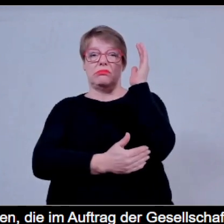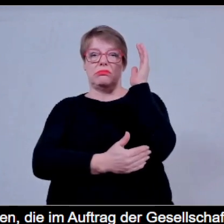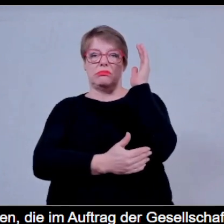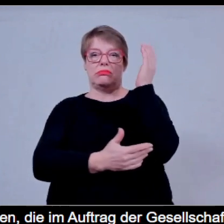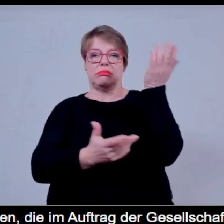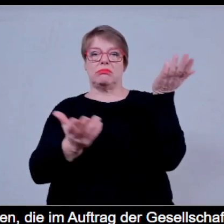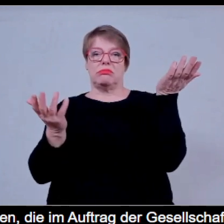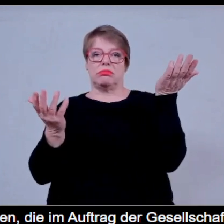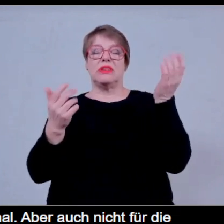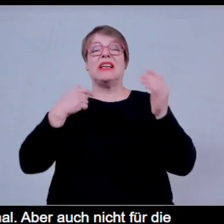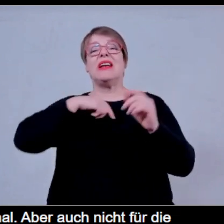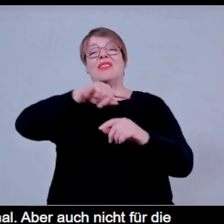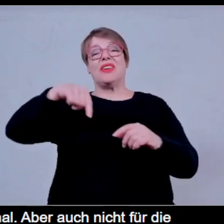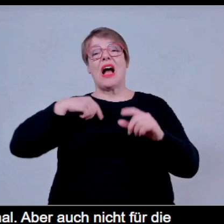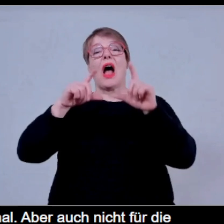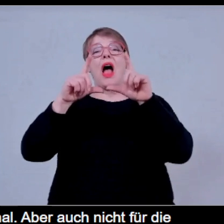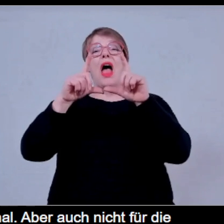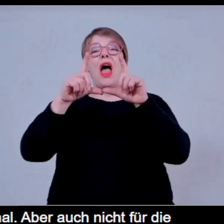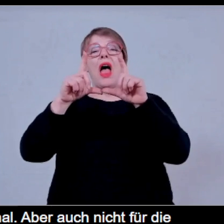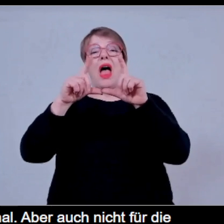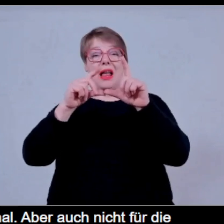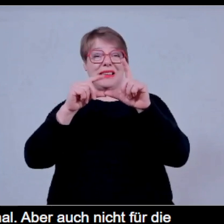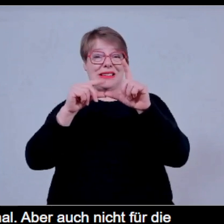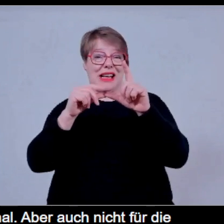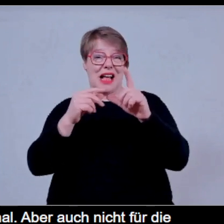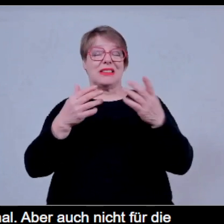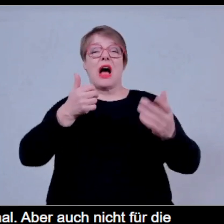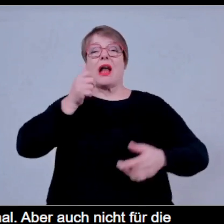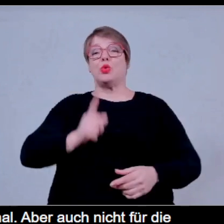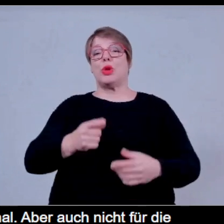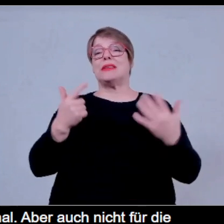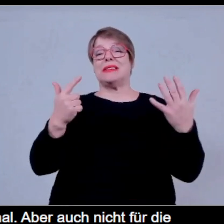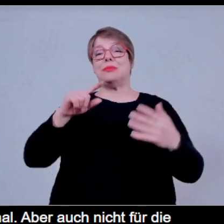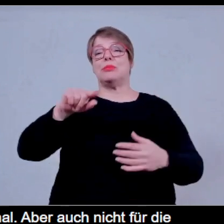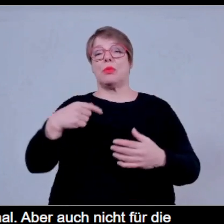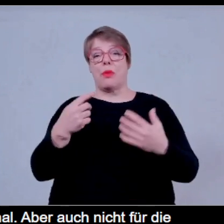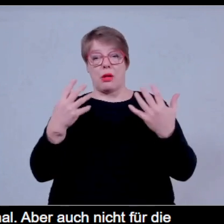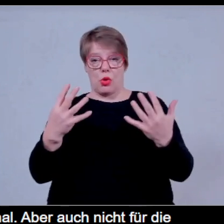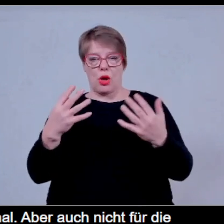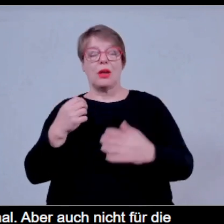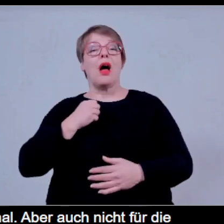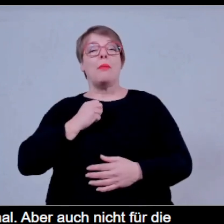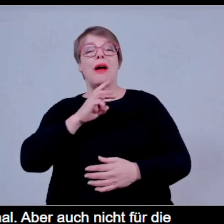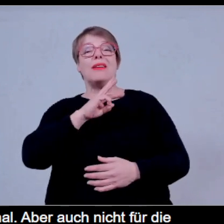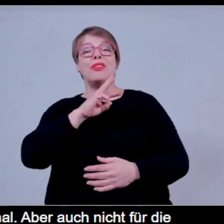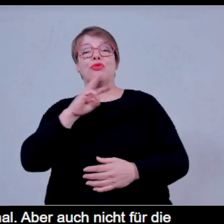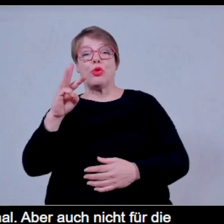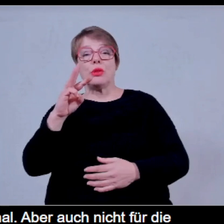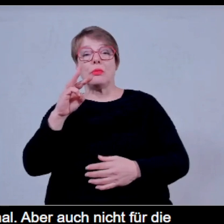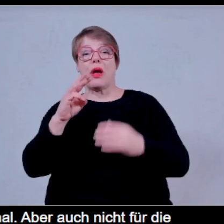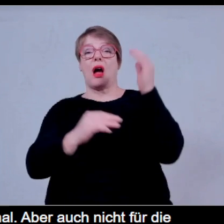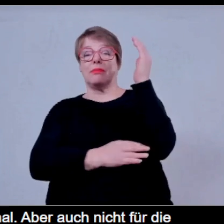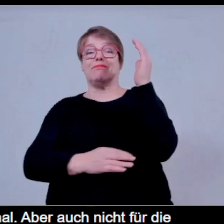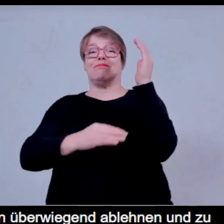das bayerische Kabinett heute auch entschieden, die 17. Corona-Maßnahmenschutzverordnung zu